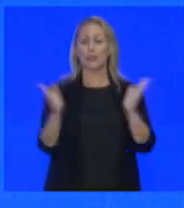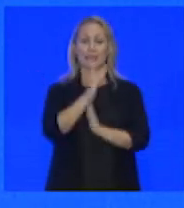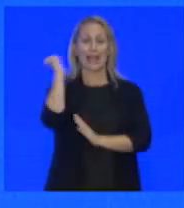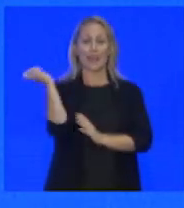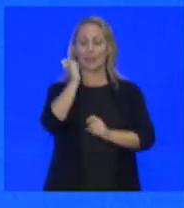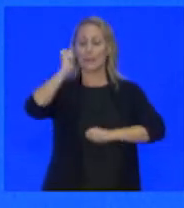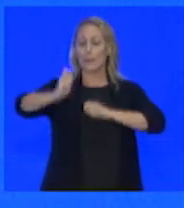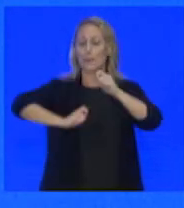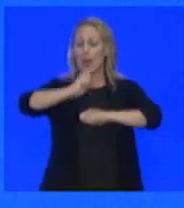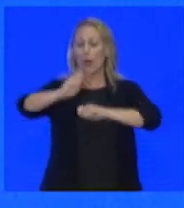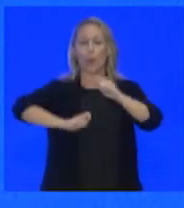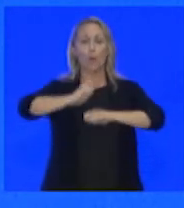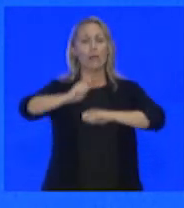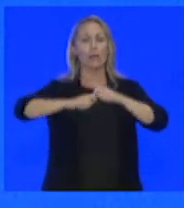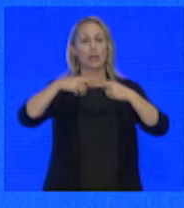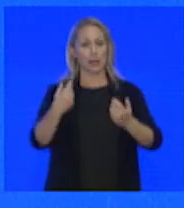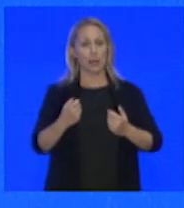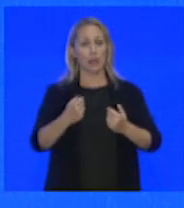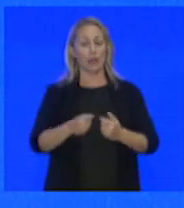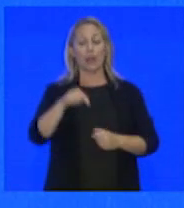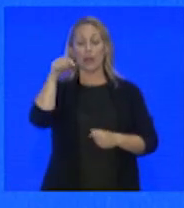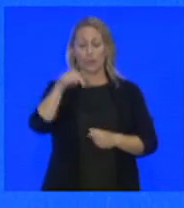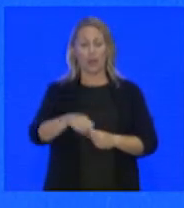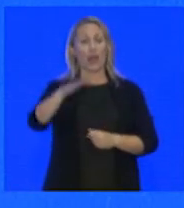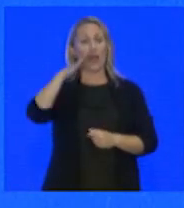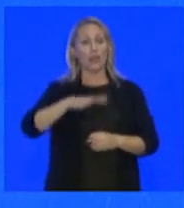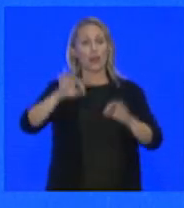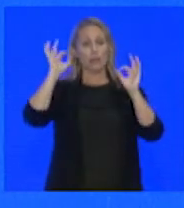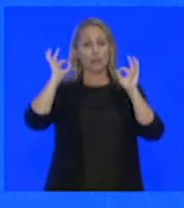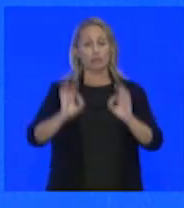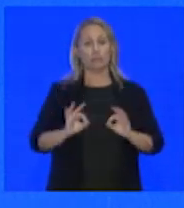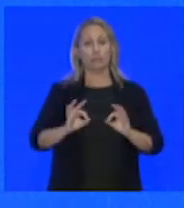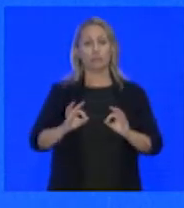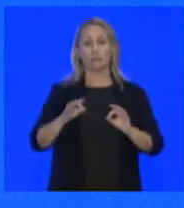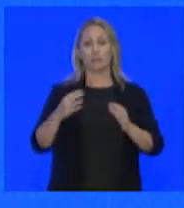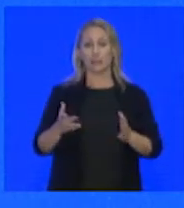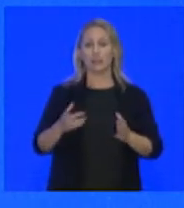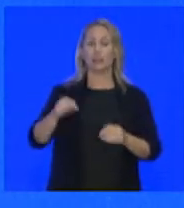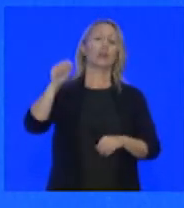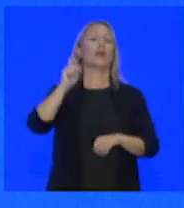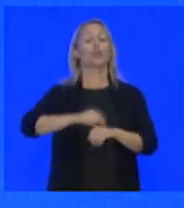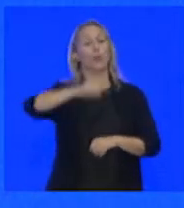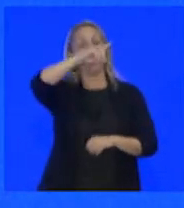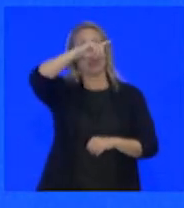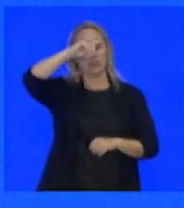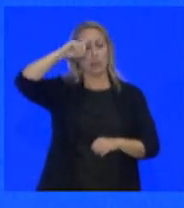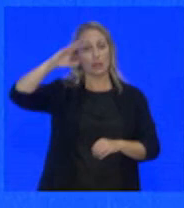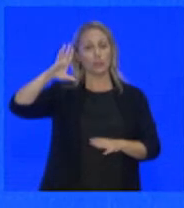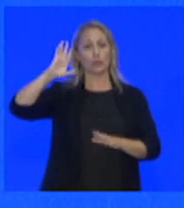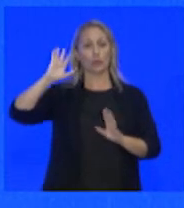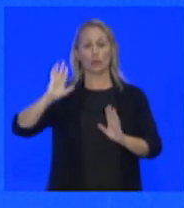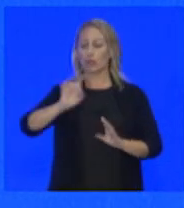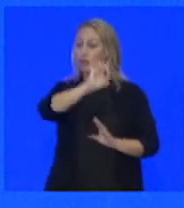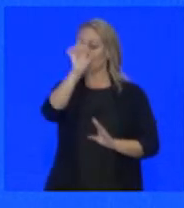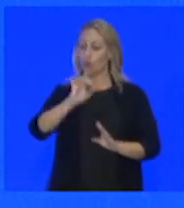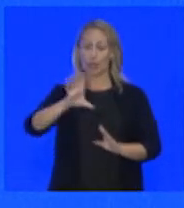παραγωγής. Να καταστήσουμε πλέον ανεκτήν την τόσο δύσκολον σήμερα ζωή